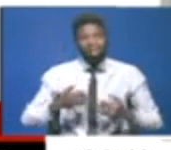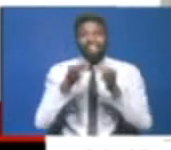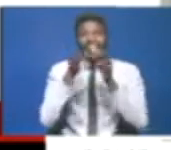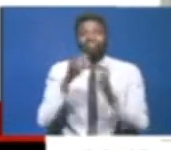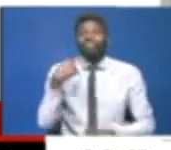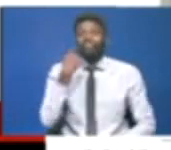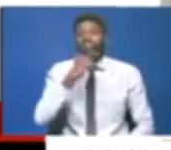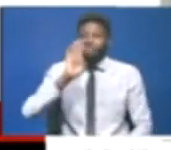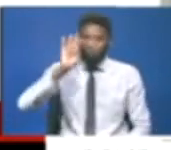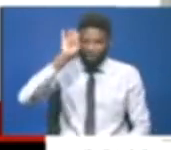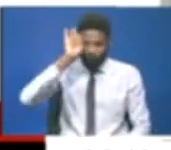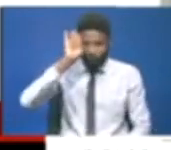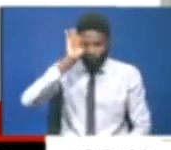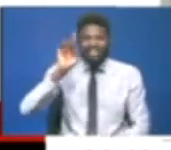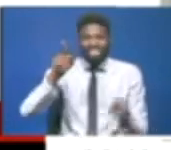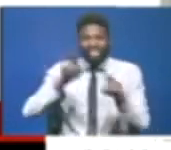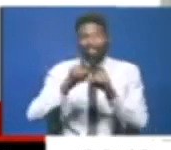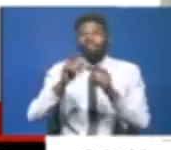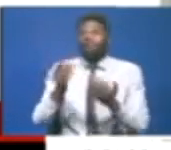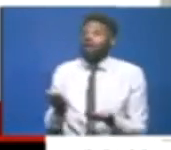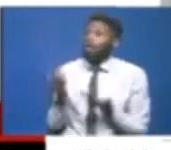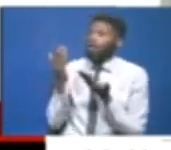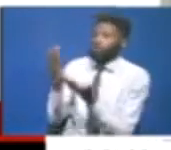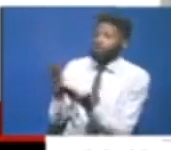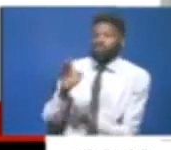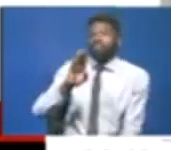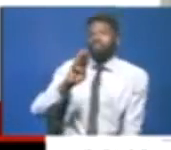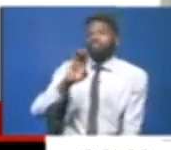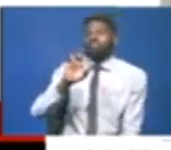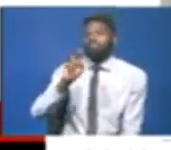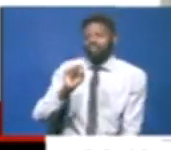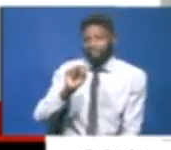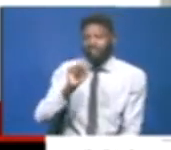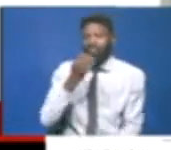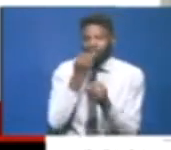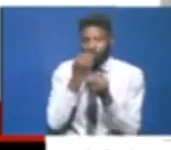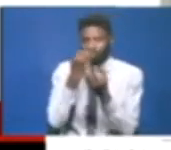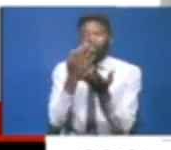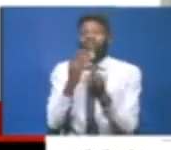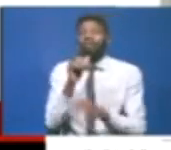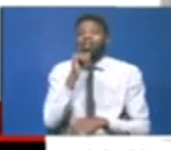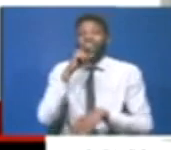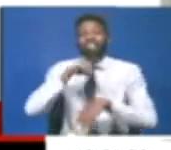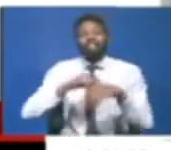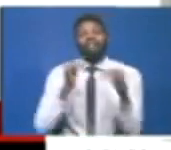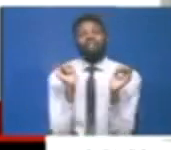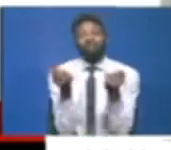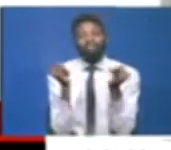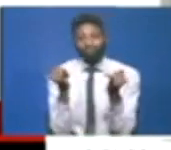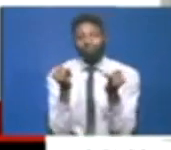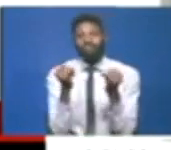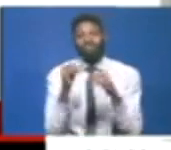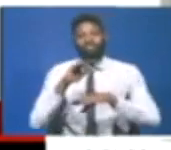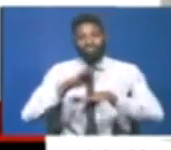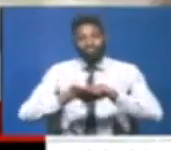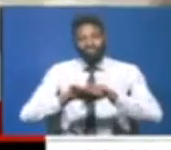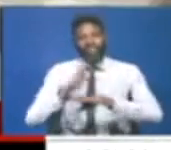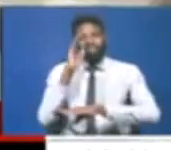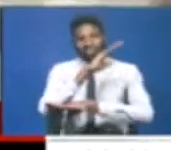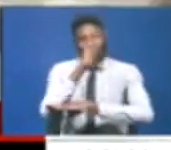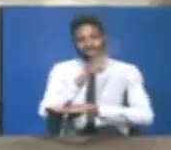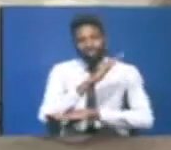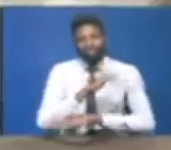na mwehacha usukani kwa mwenzangu Bento Enjoy kwa taarifa za Lunchtime News, na kutakia mchana mwangavu kwe.